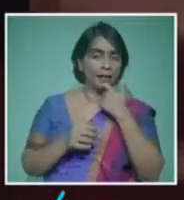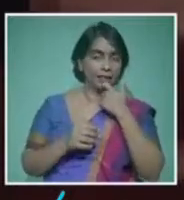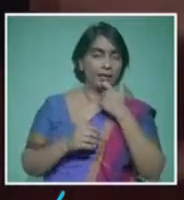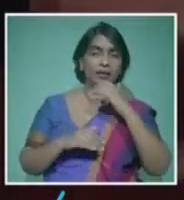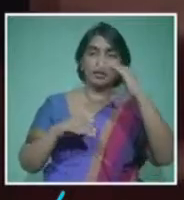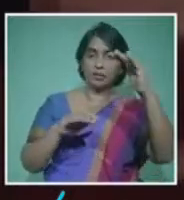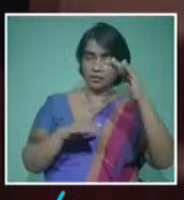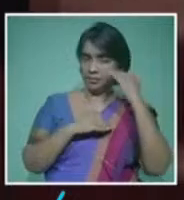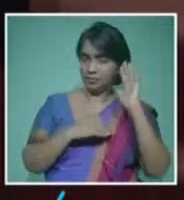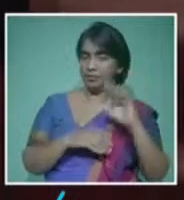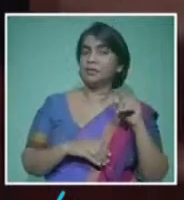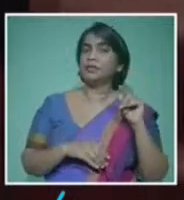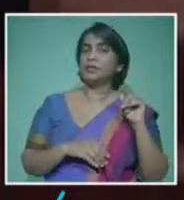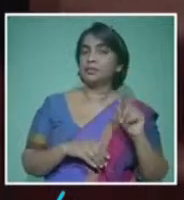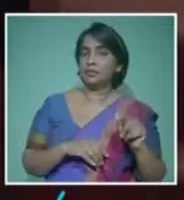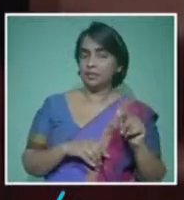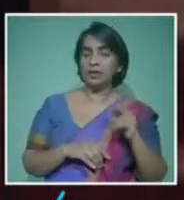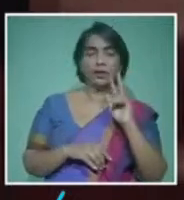කළ අමුද්‍රව්‍යයකි.